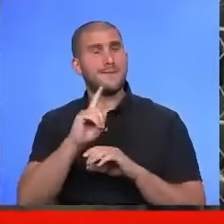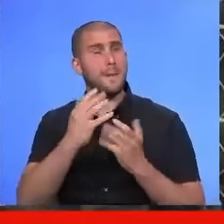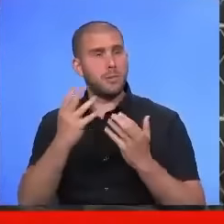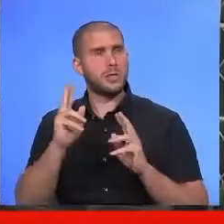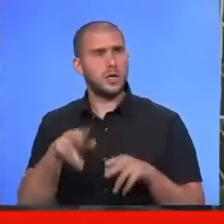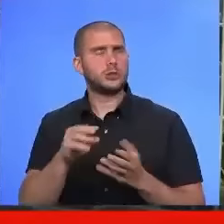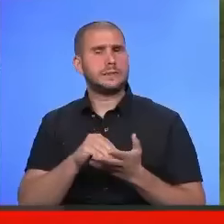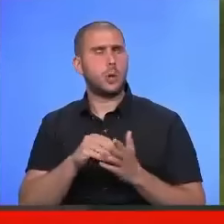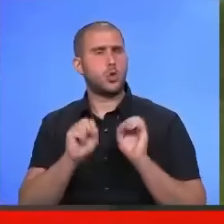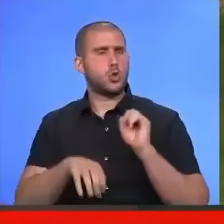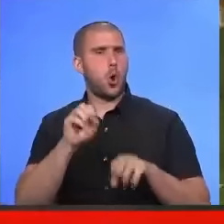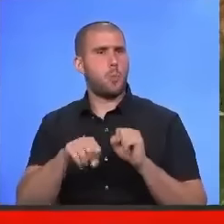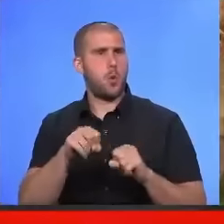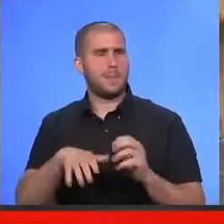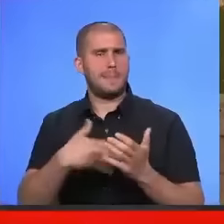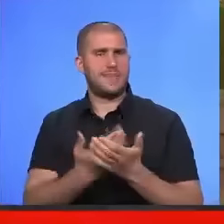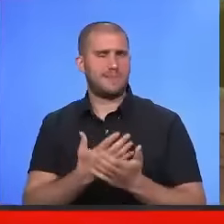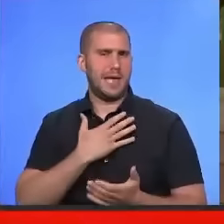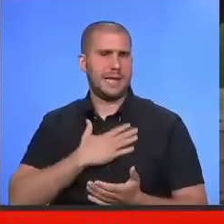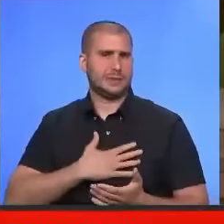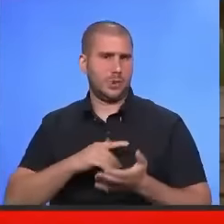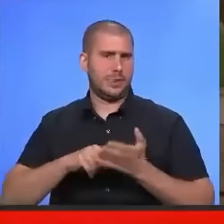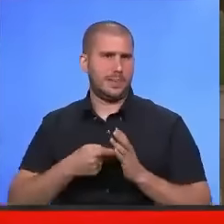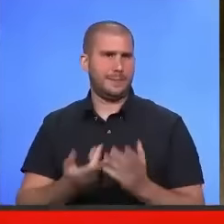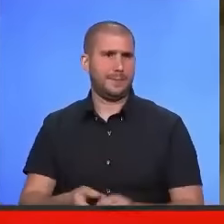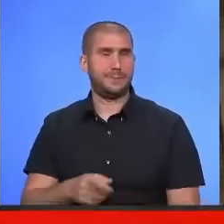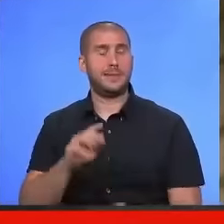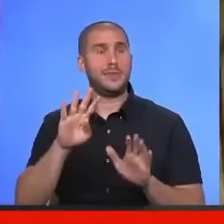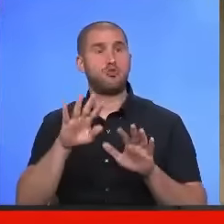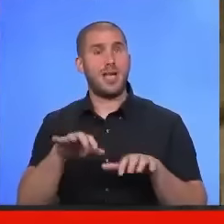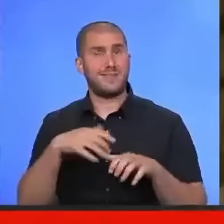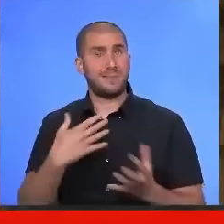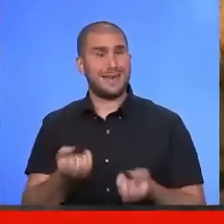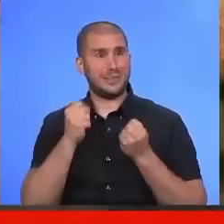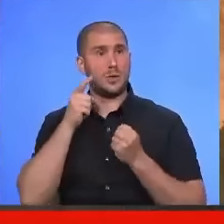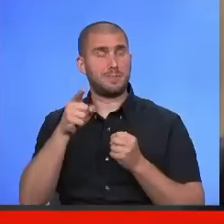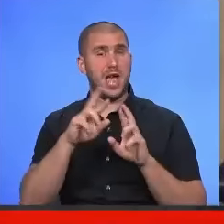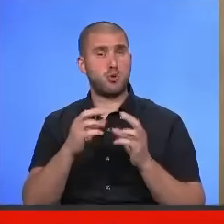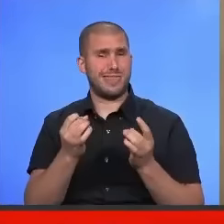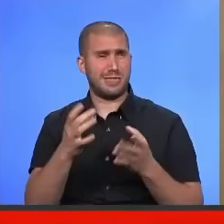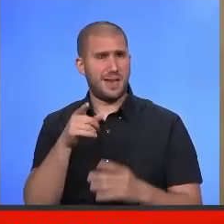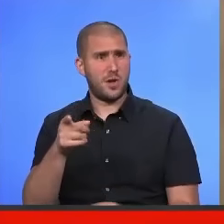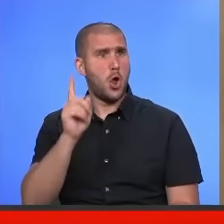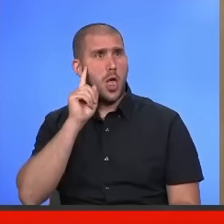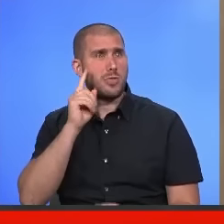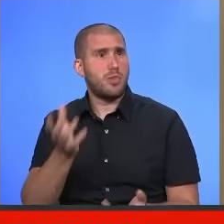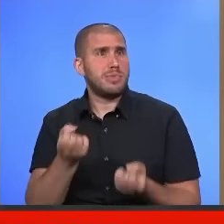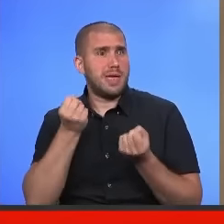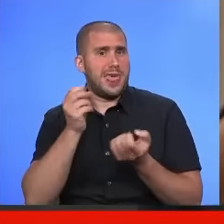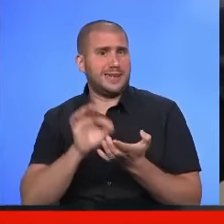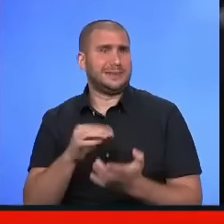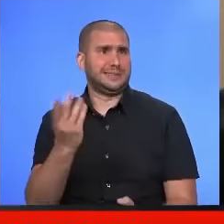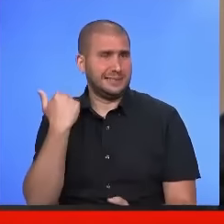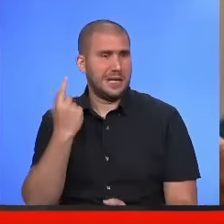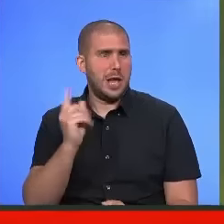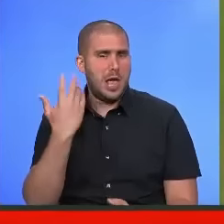כאן צורך בתרומות ומתנדבים עם רצון טוב התשעה כלבים שאנחנו חילצנו עם רשות הטבע והגנים לא ידענו שנחלץ אותם באותו יום אז לא